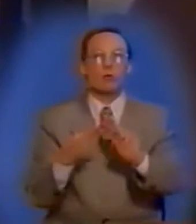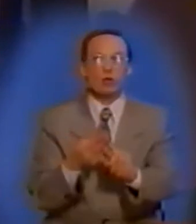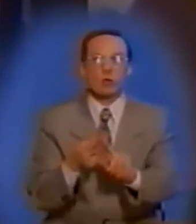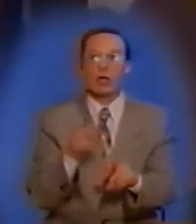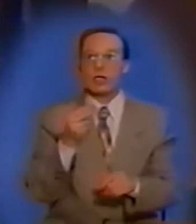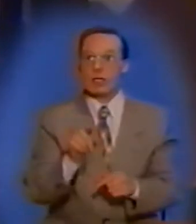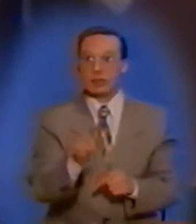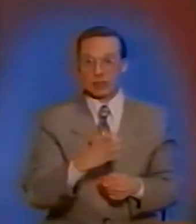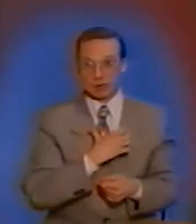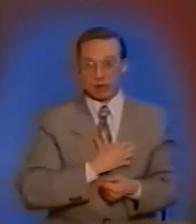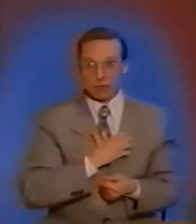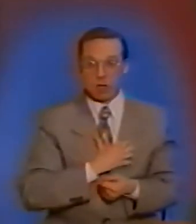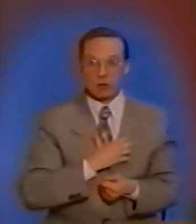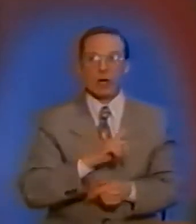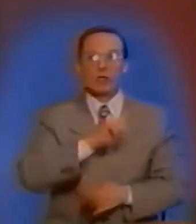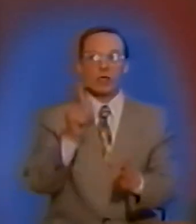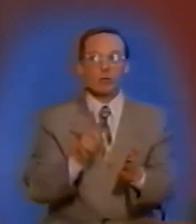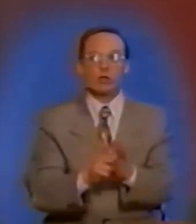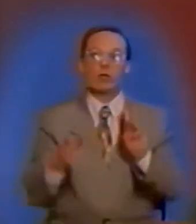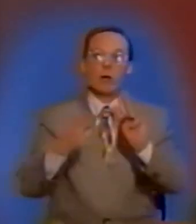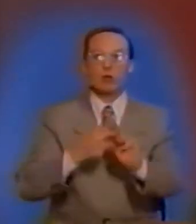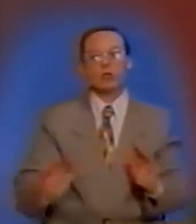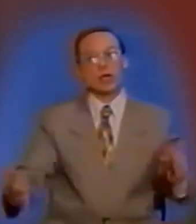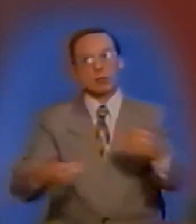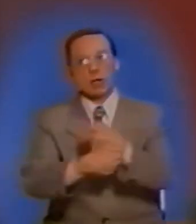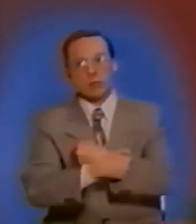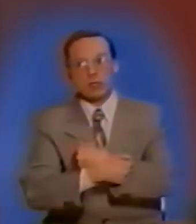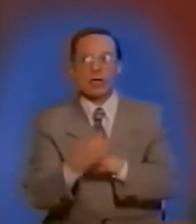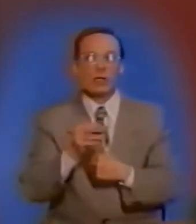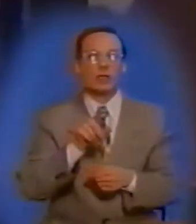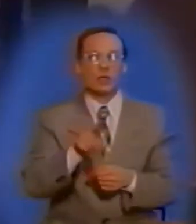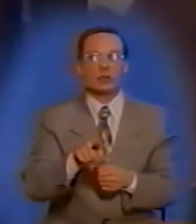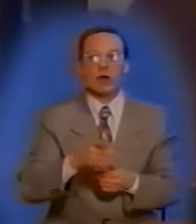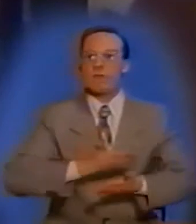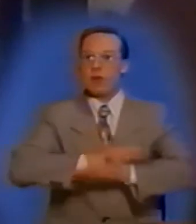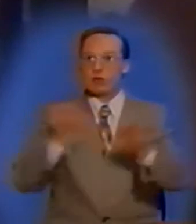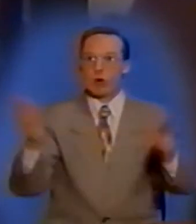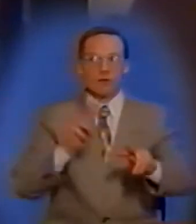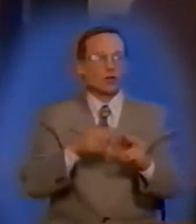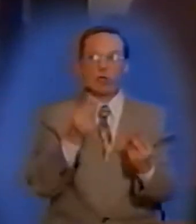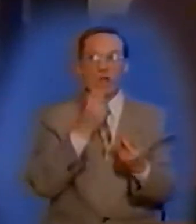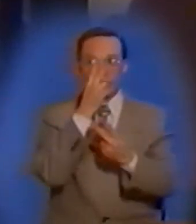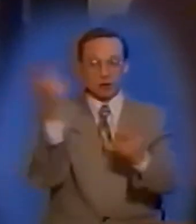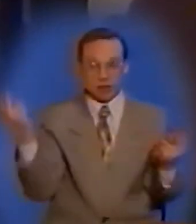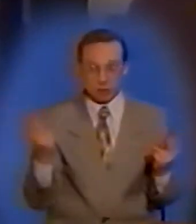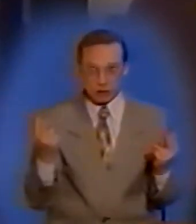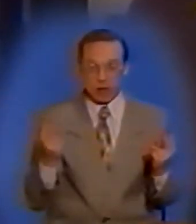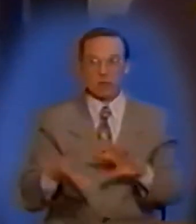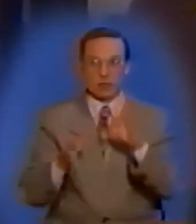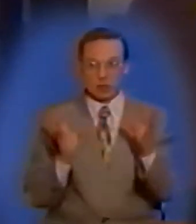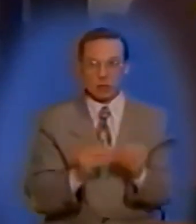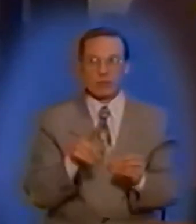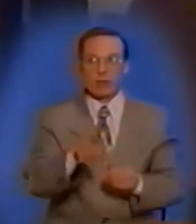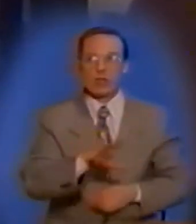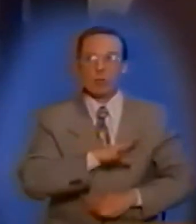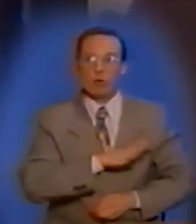tas svarbiausia, kad yra būtent pabučiuoti ar apkabinti jį, ne tas ir kad viešoje vietoje, ne demonstravimas. Bet iš esmės tai buvo tai,